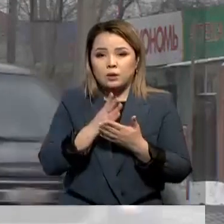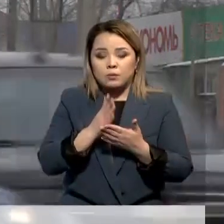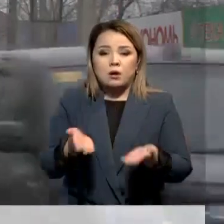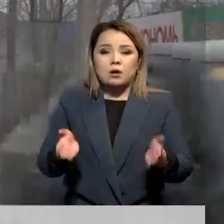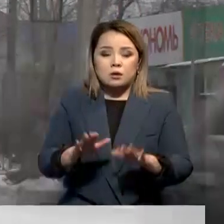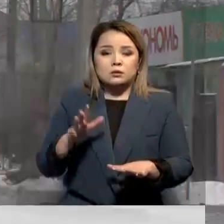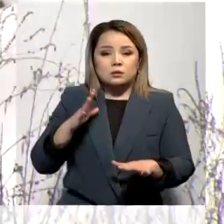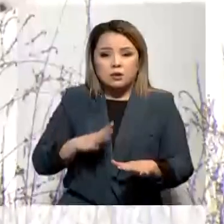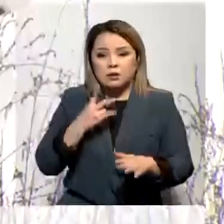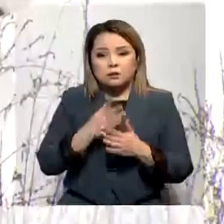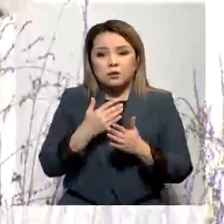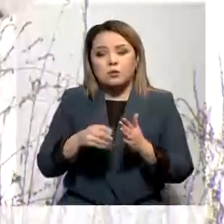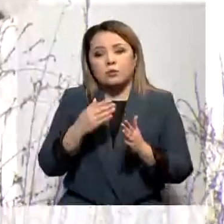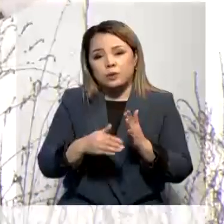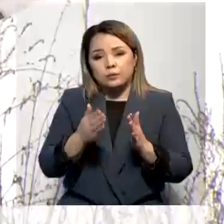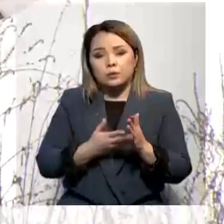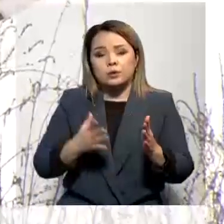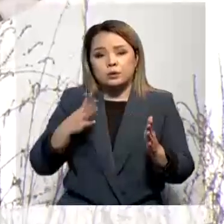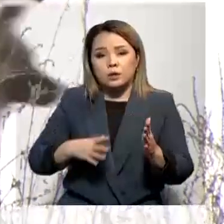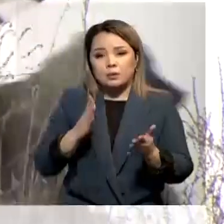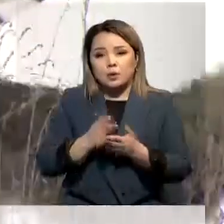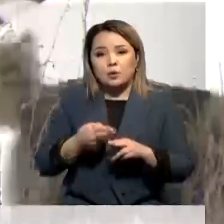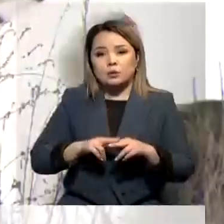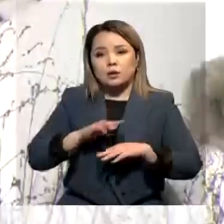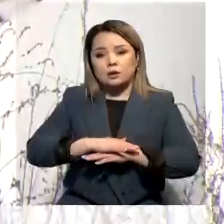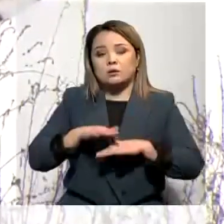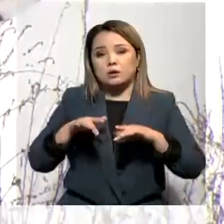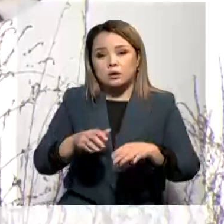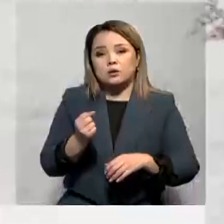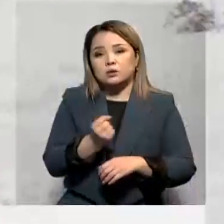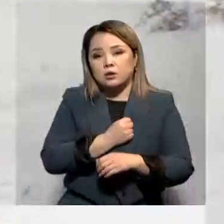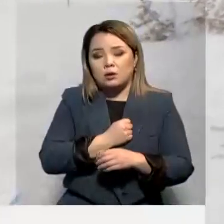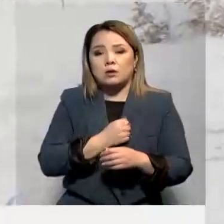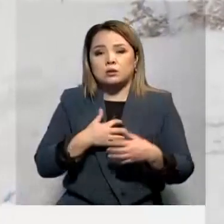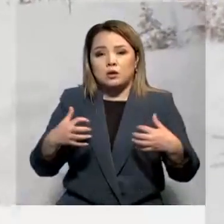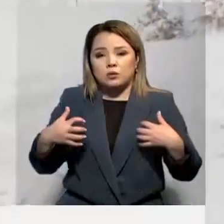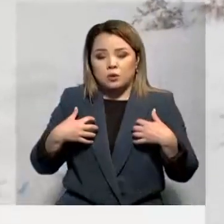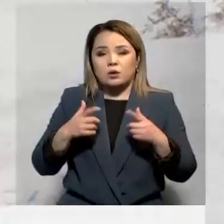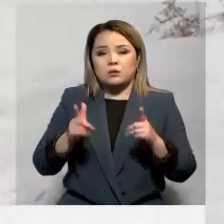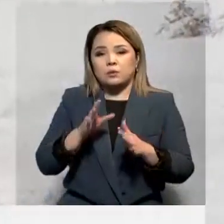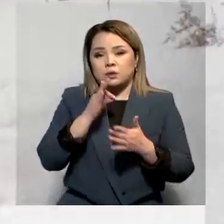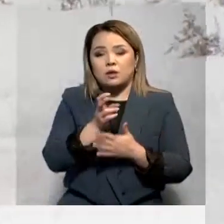Қалғандарын амалдың жоқтығынан залалсыздандыруға тура келіпті. Ал мұндай әрекетті жануар жанашырлары құптамайды. Өйткені